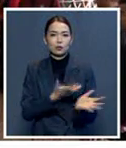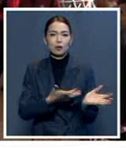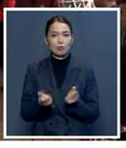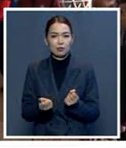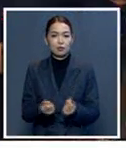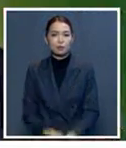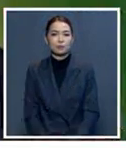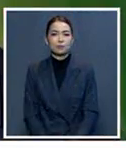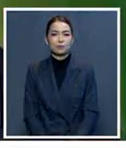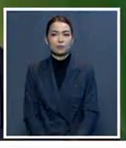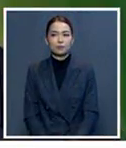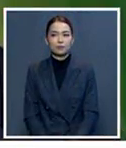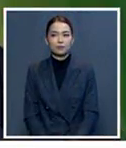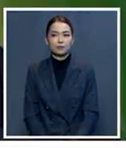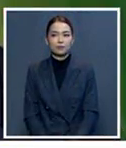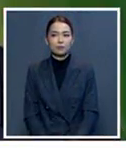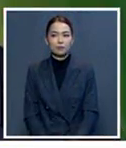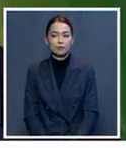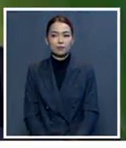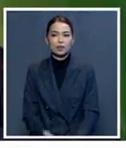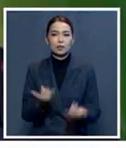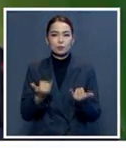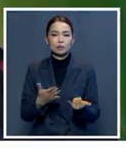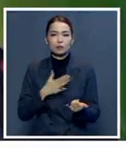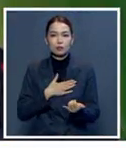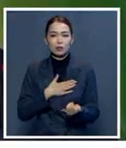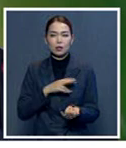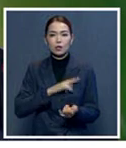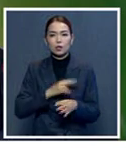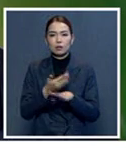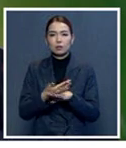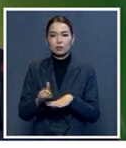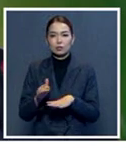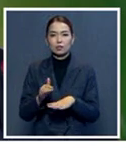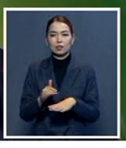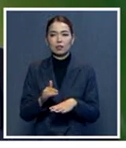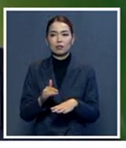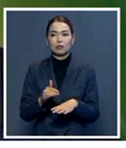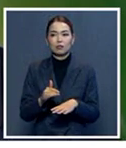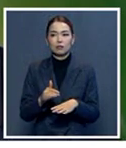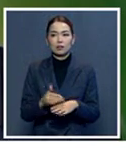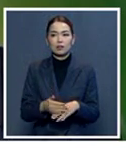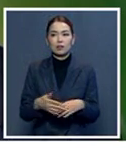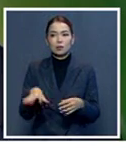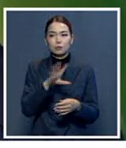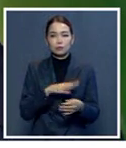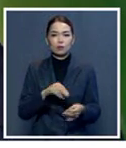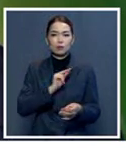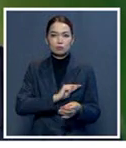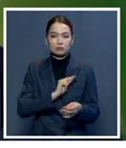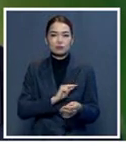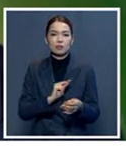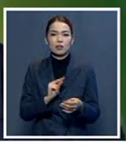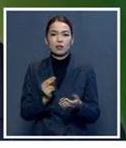қамтылған. Біздің мекемеде орналасқан 14 жеке кәсіпкерді бүгінгі таңда 400-ге жуық сотталған азаматты жұмыспен